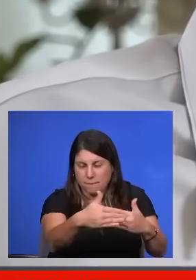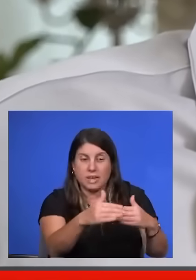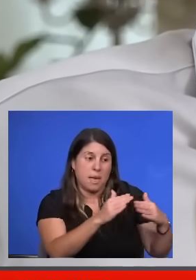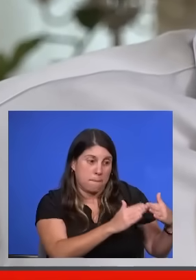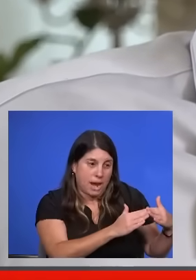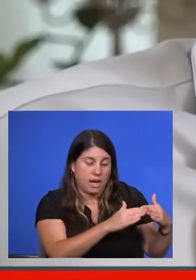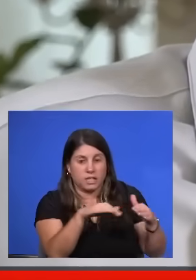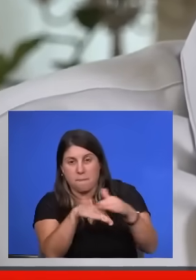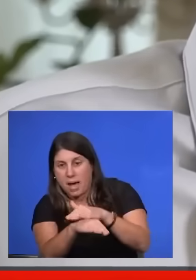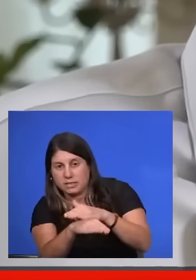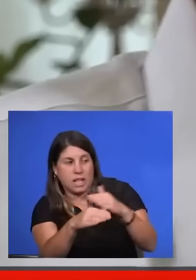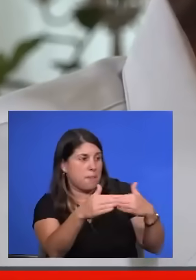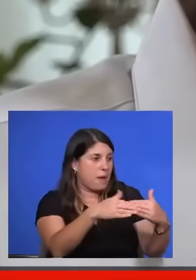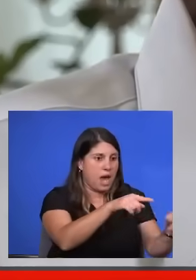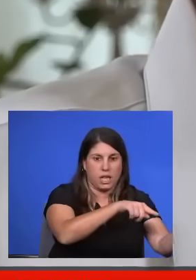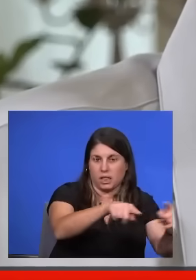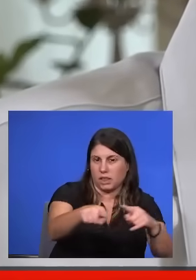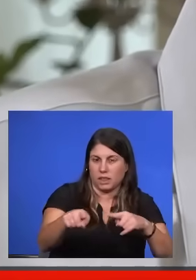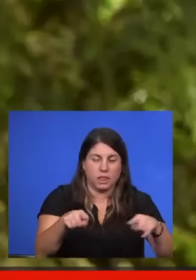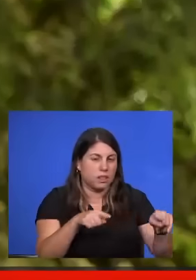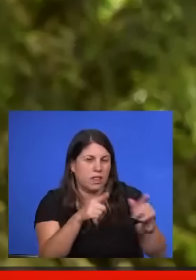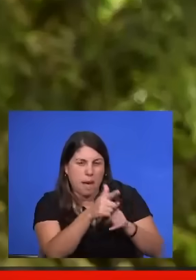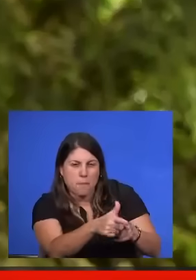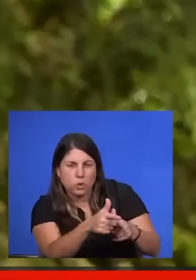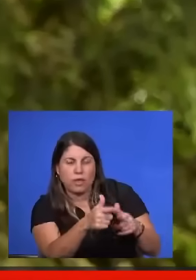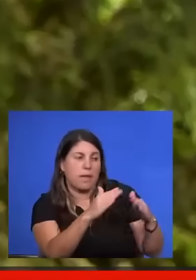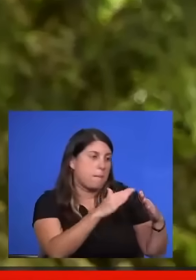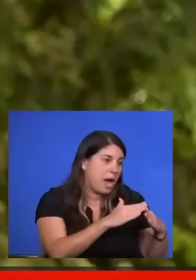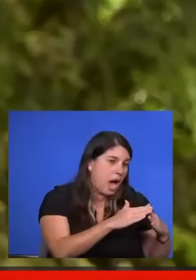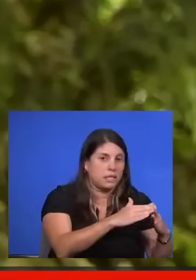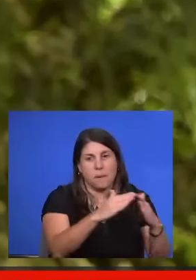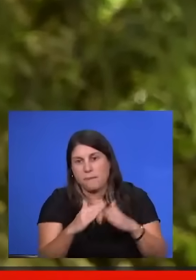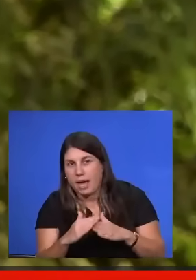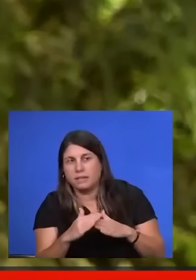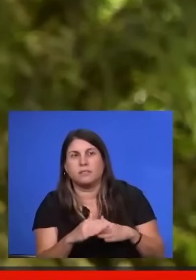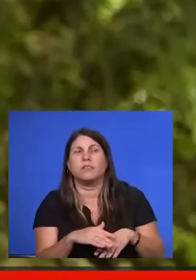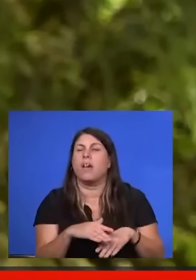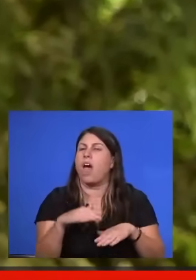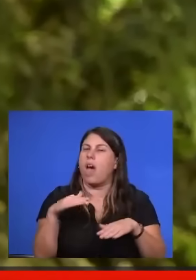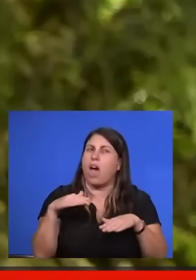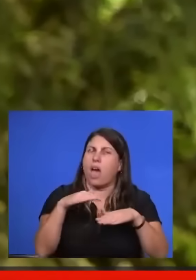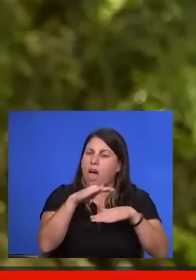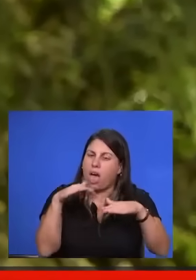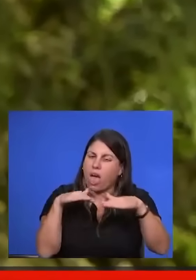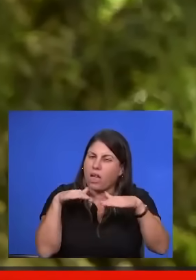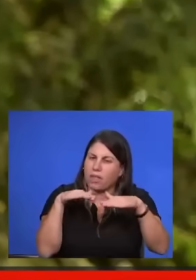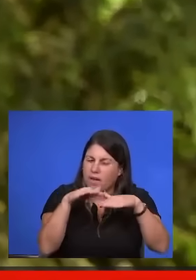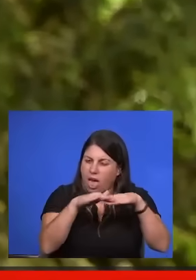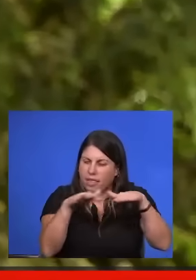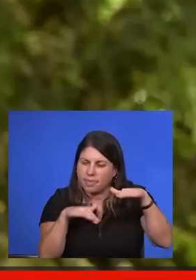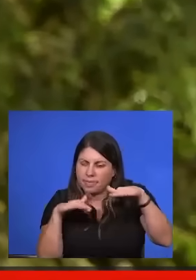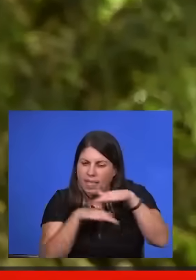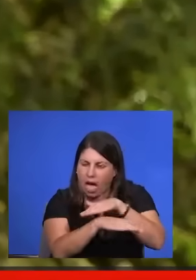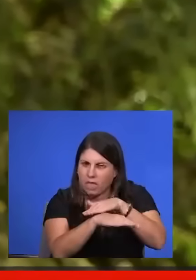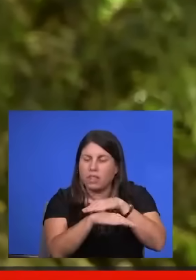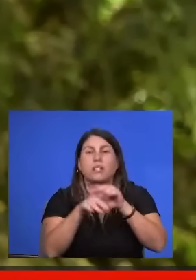תחמושת, בין בית לבית. התת קרקע הוא, כשאתה מפציץ רק מהאוויר,